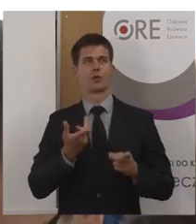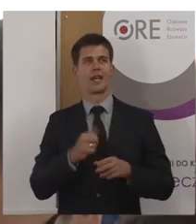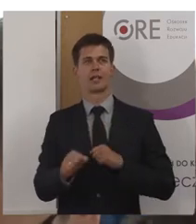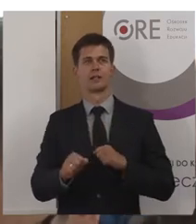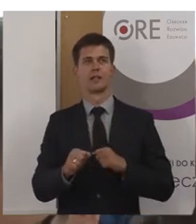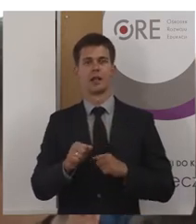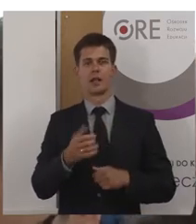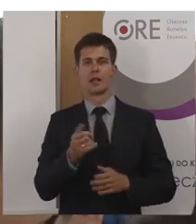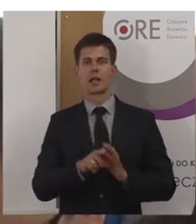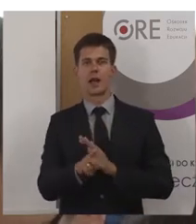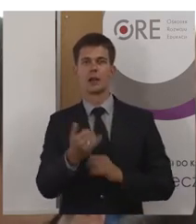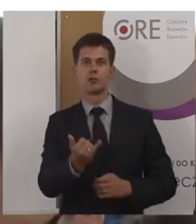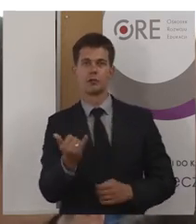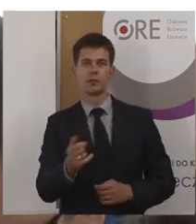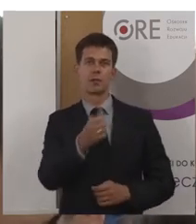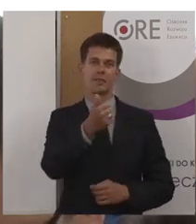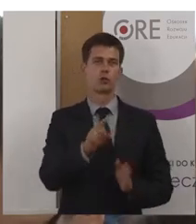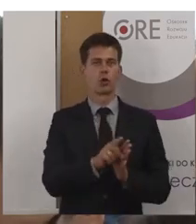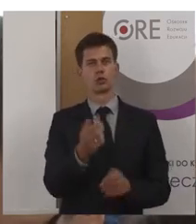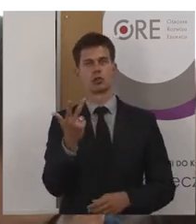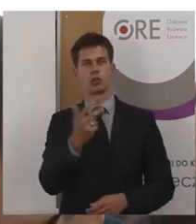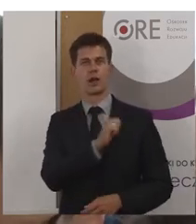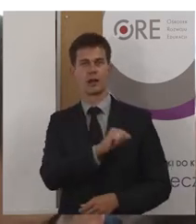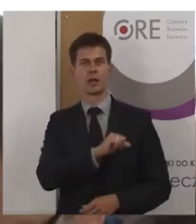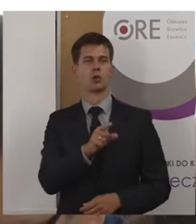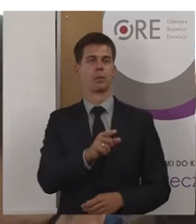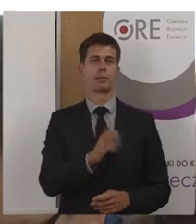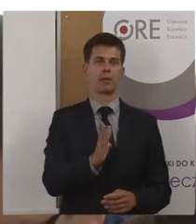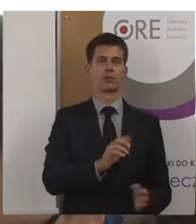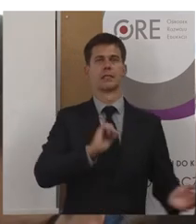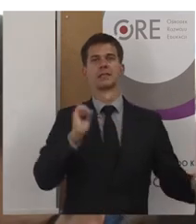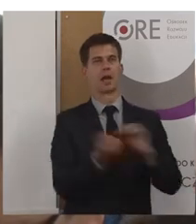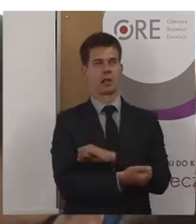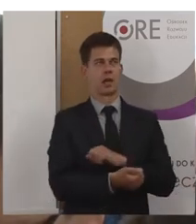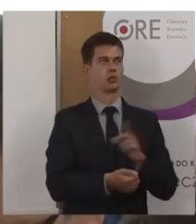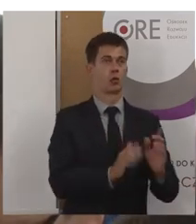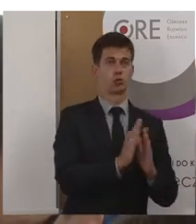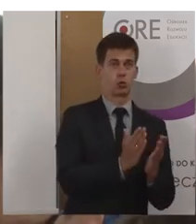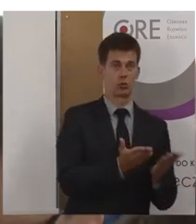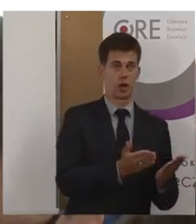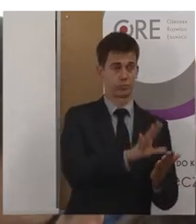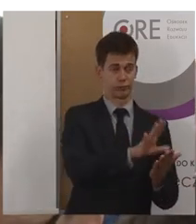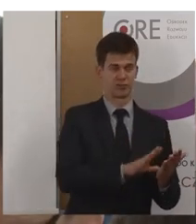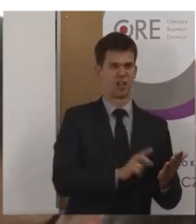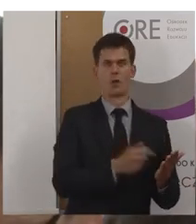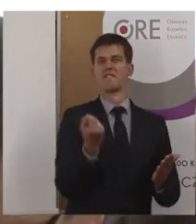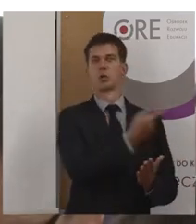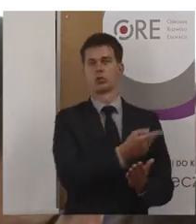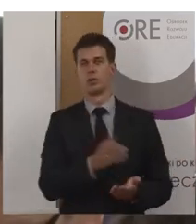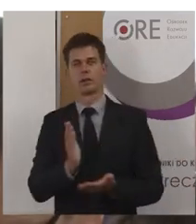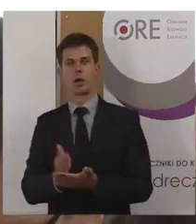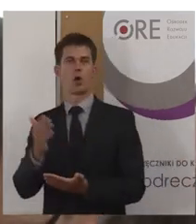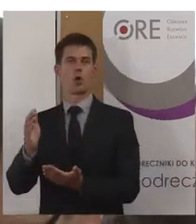edukacji wczesnoszkolnej, że w relacji 1:1 uczeń będzie pracował z nim przez tyle godzin,